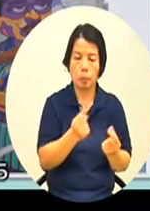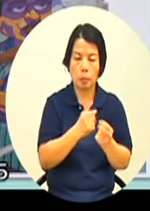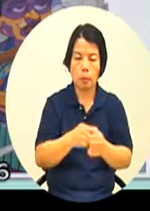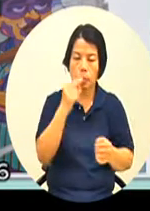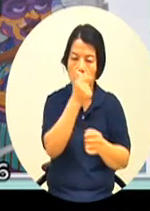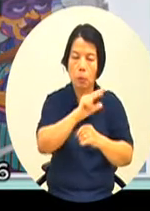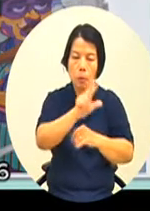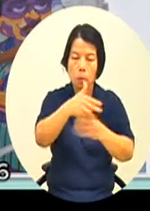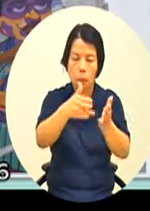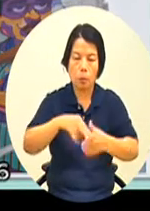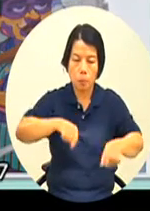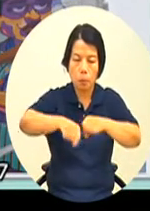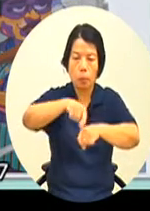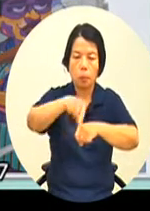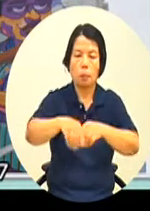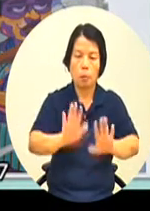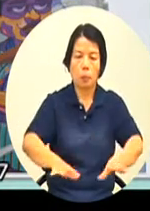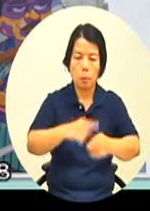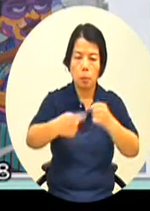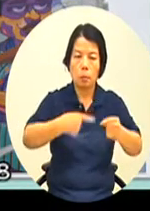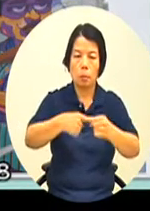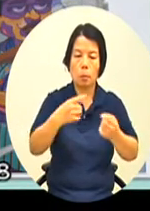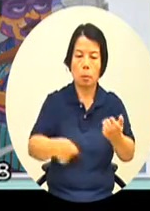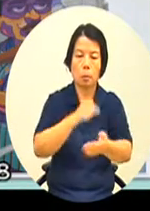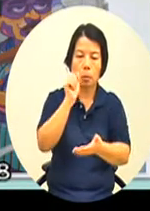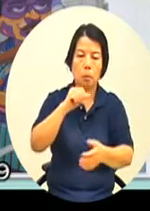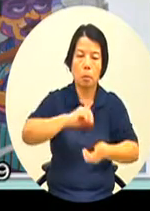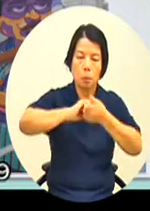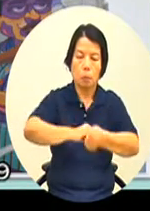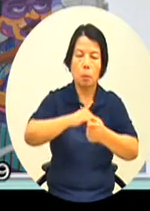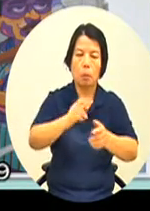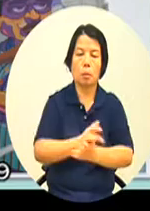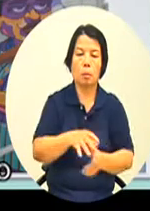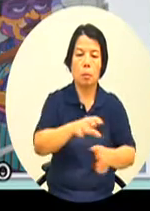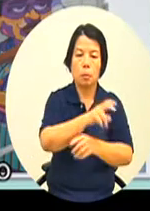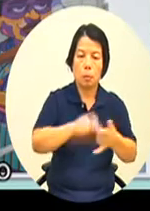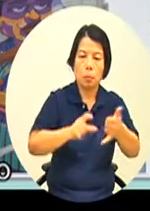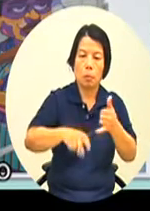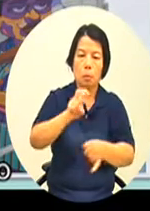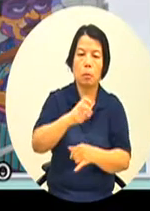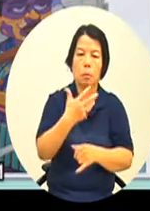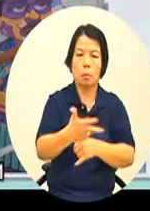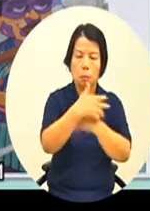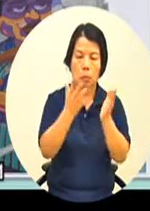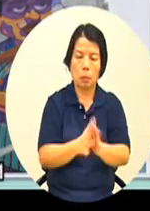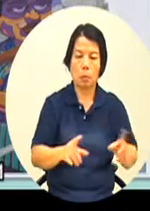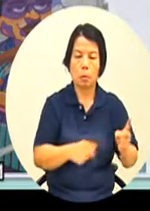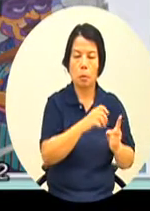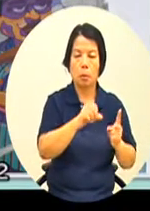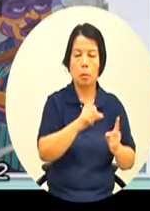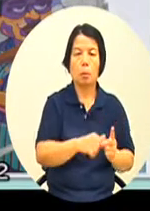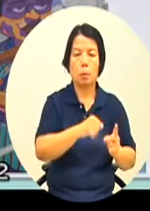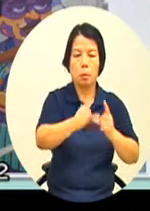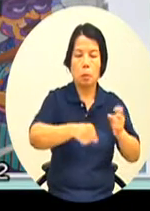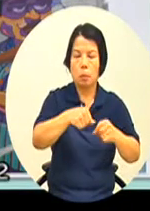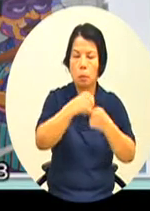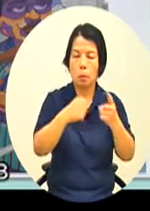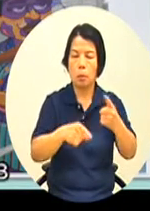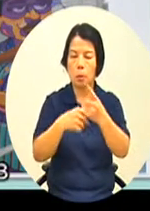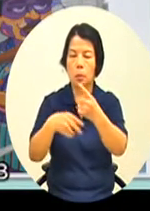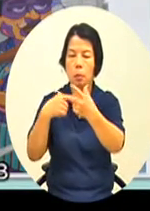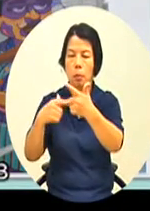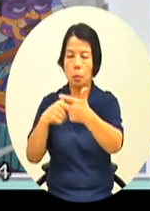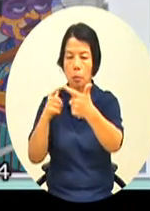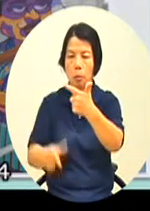的一个规划。那在今年我们一共核定27项活动，那在105年1月至6月，我们也完成了7项活